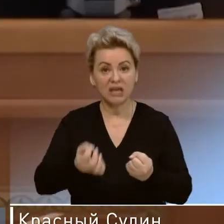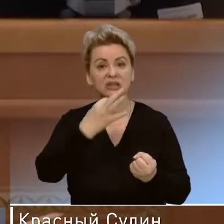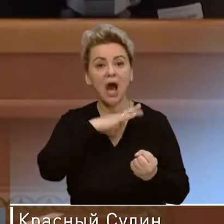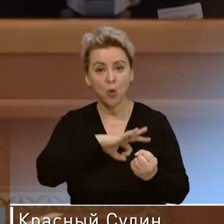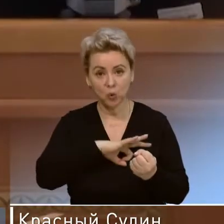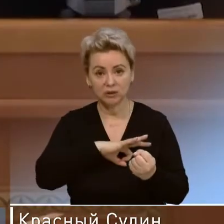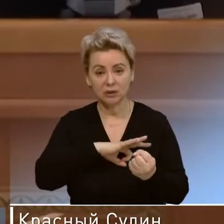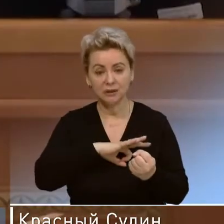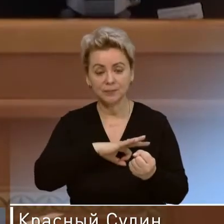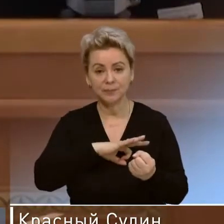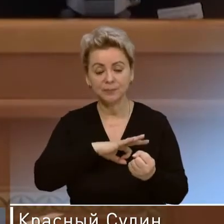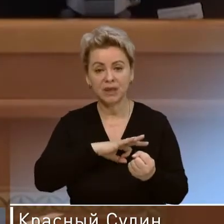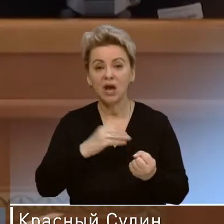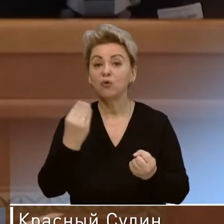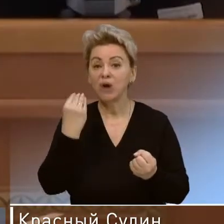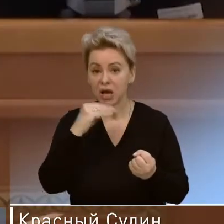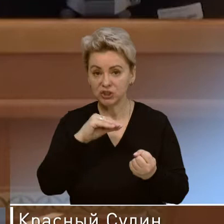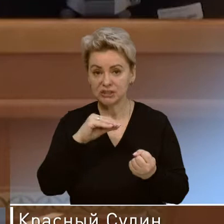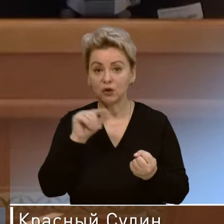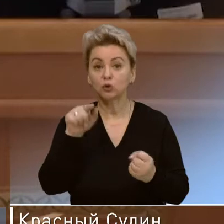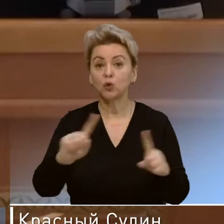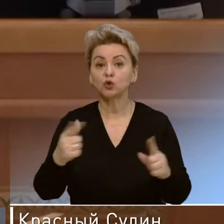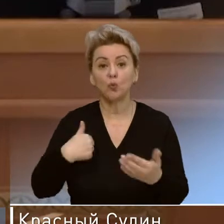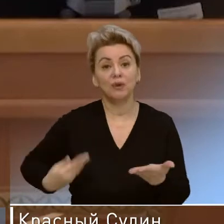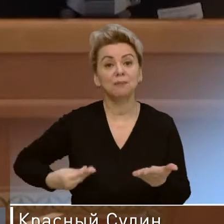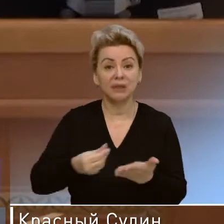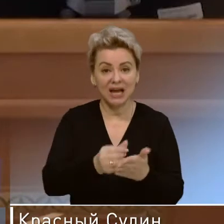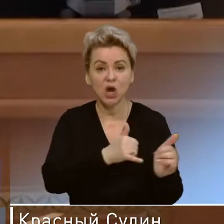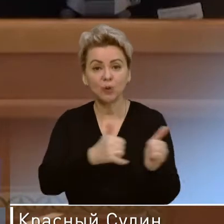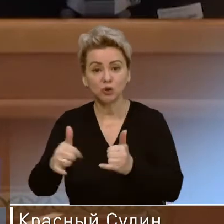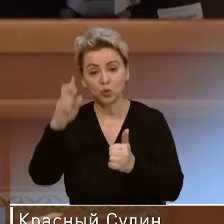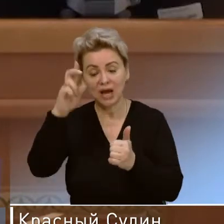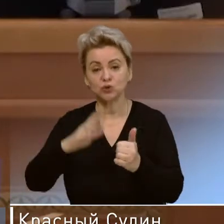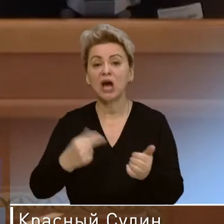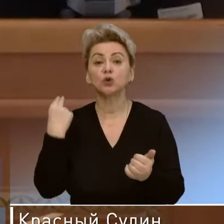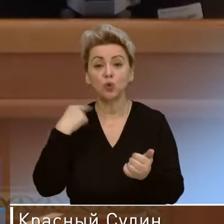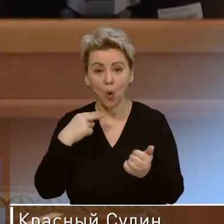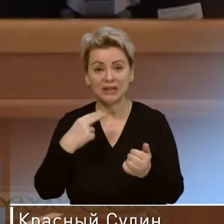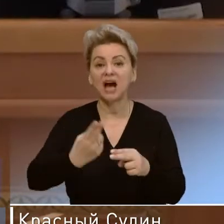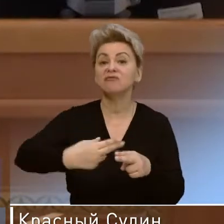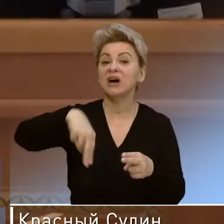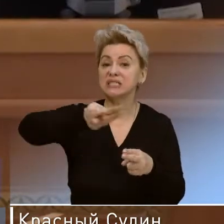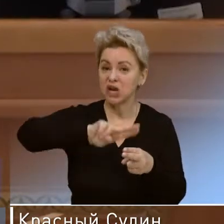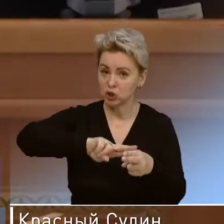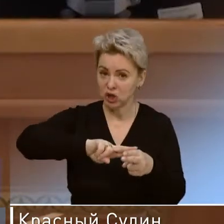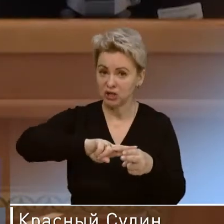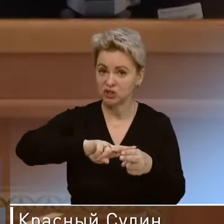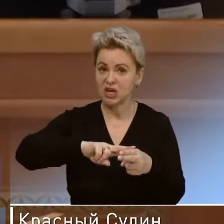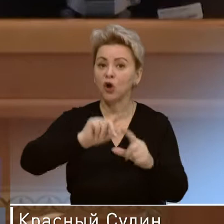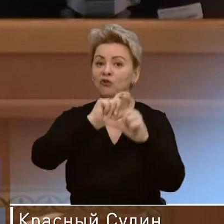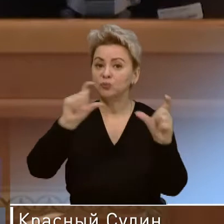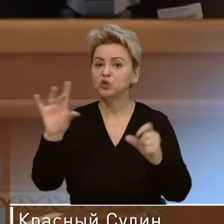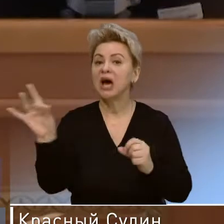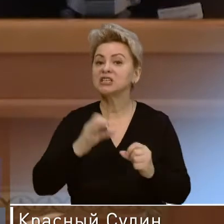доходы в качестве того, что мы платим за обслуживание государственного долга, возвращаются в